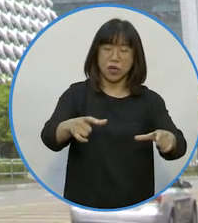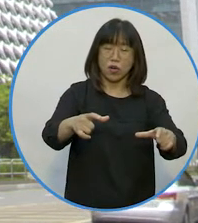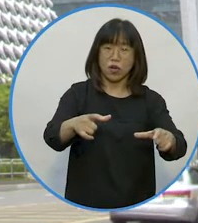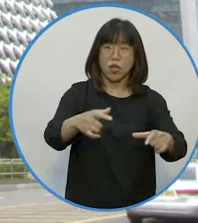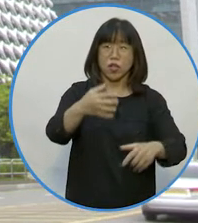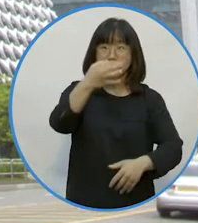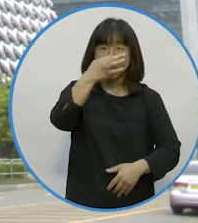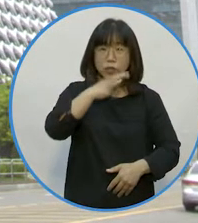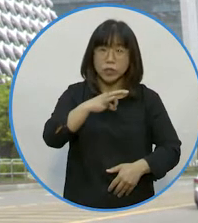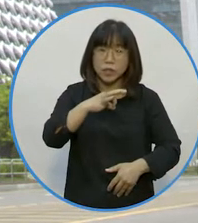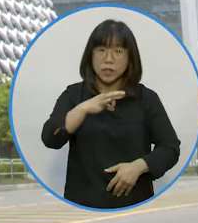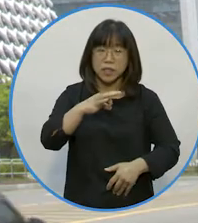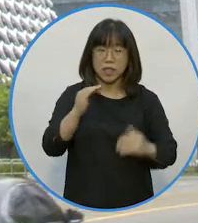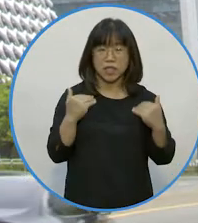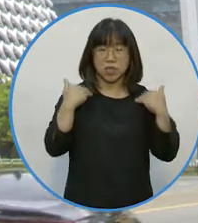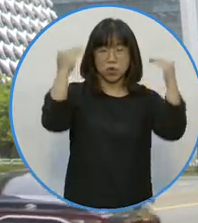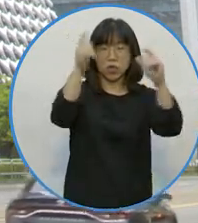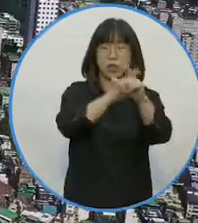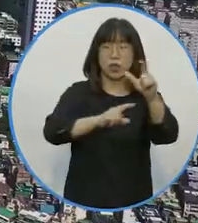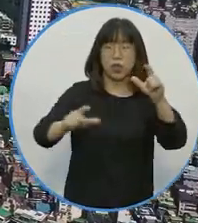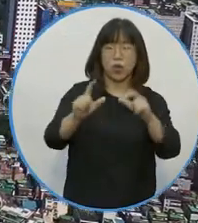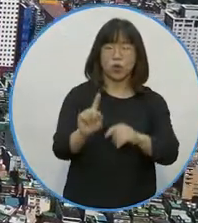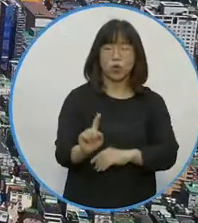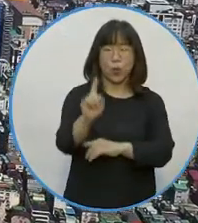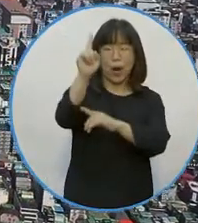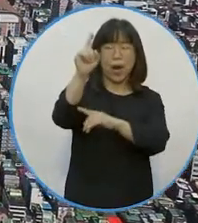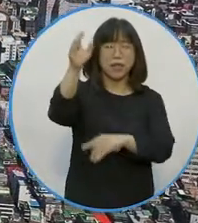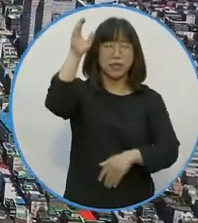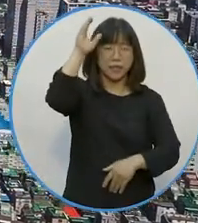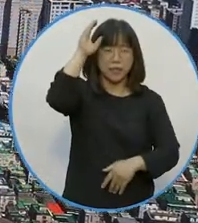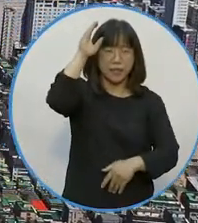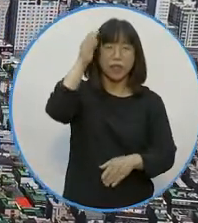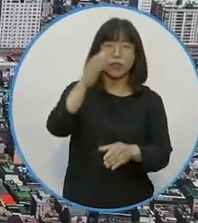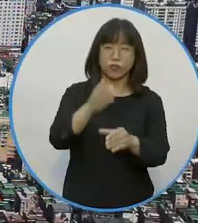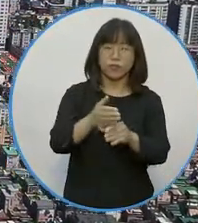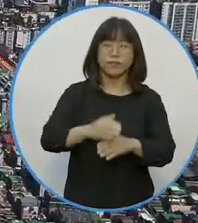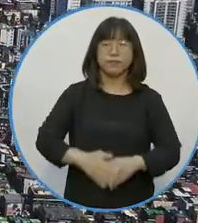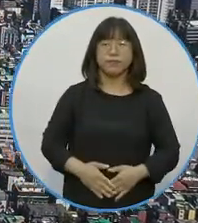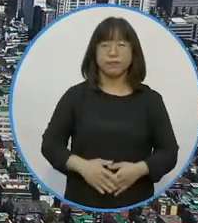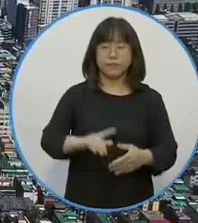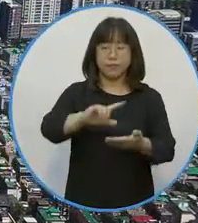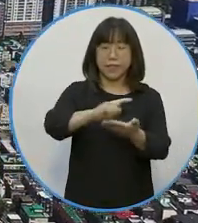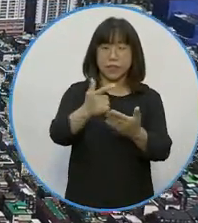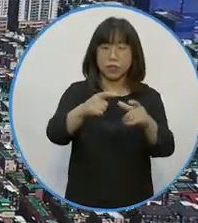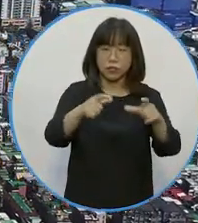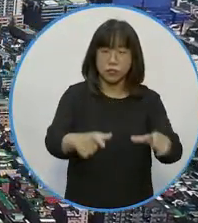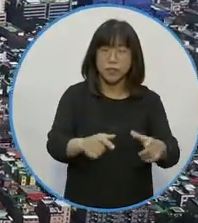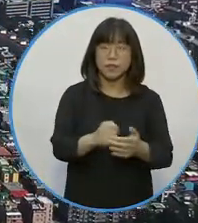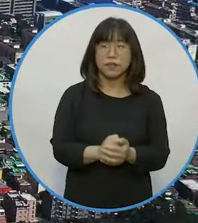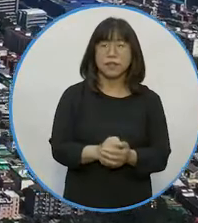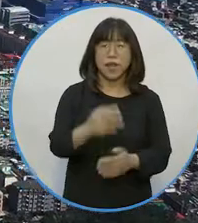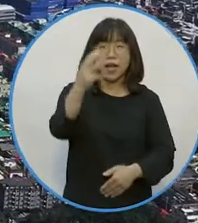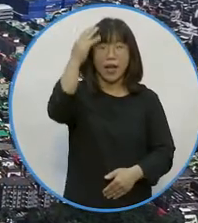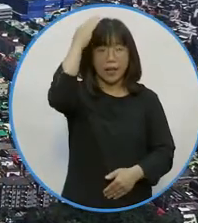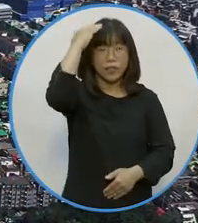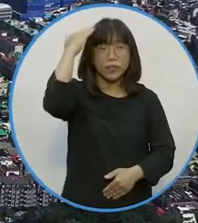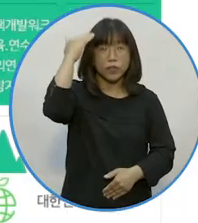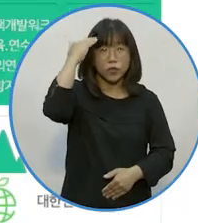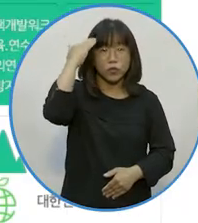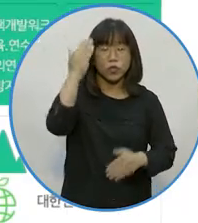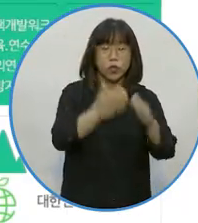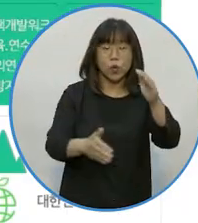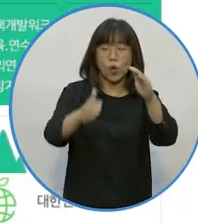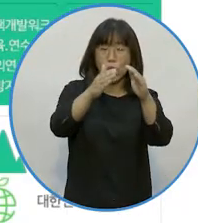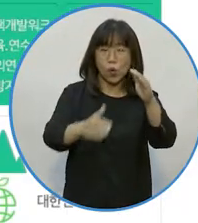2019년 에 지역 내 총생산 성장률은 더욱 높아질 것으로 전망하고 있습니다 한편 강서구는